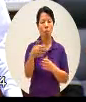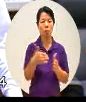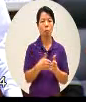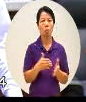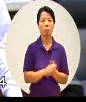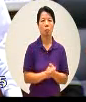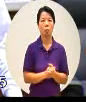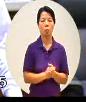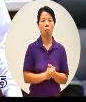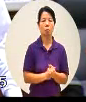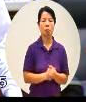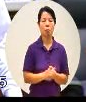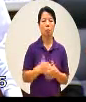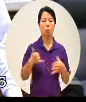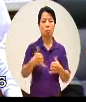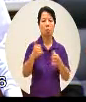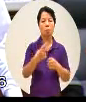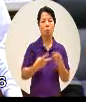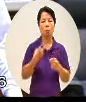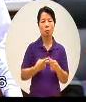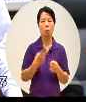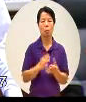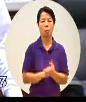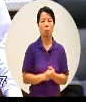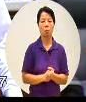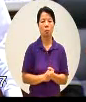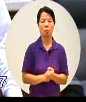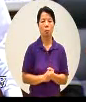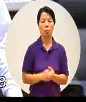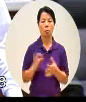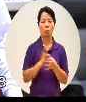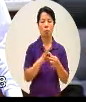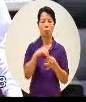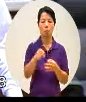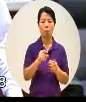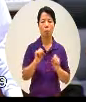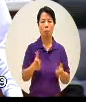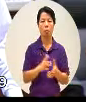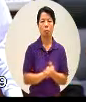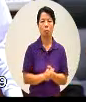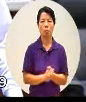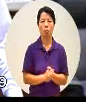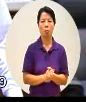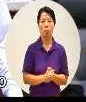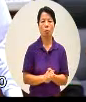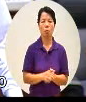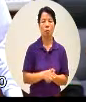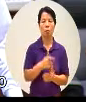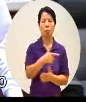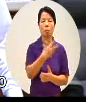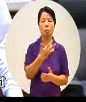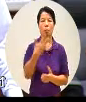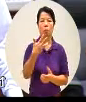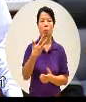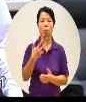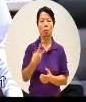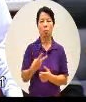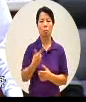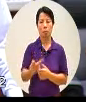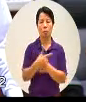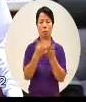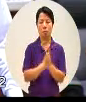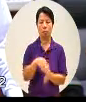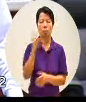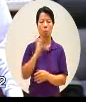路两当摆架呢，拢无顶当。 不是，那个议员报告就是讲，因为它不是。 啊，另外靠的186嘞。 那另外水管路